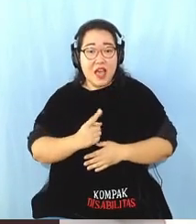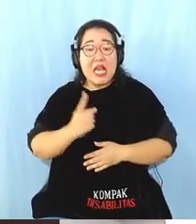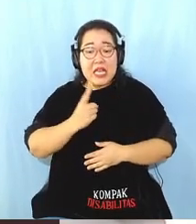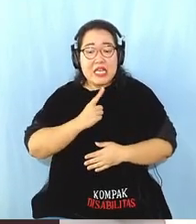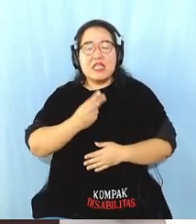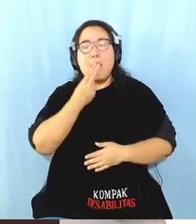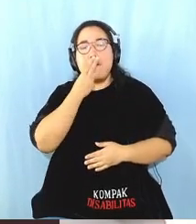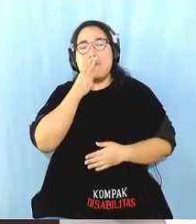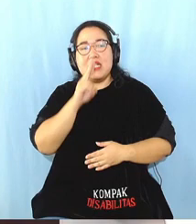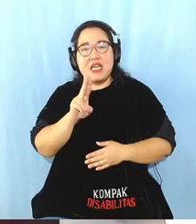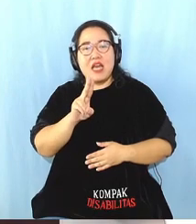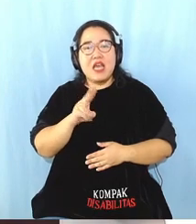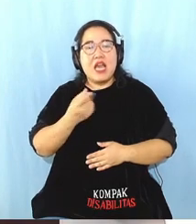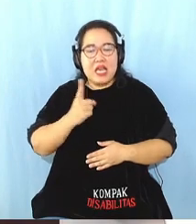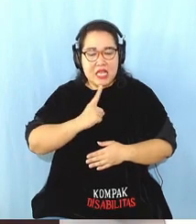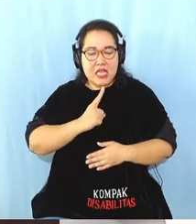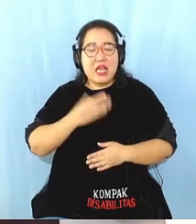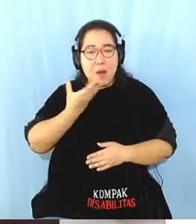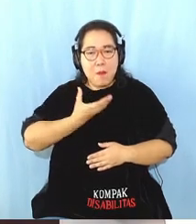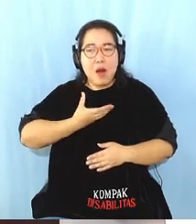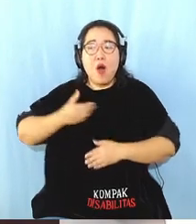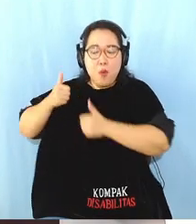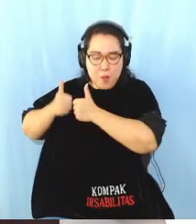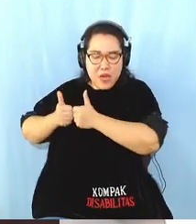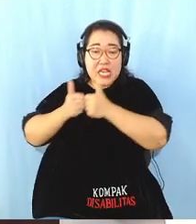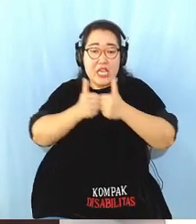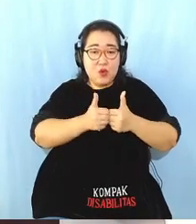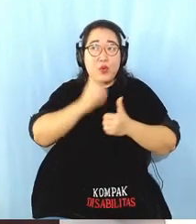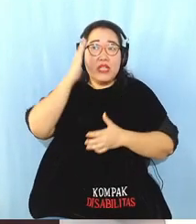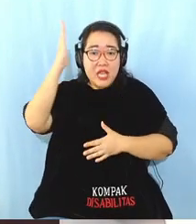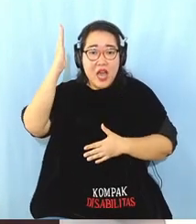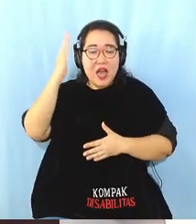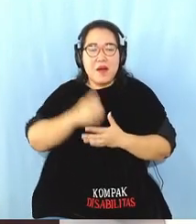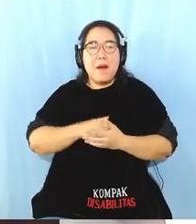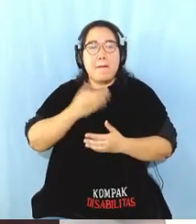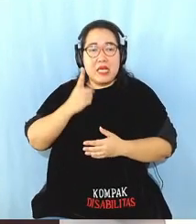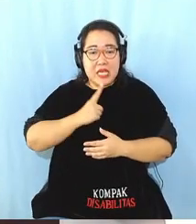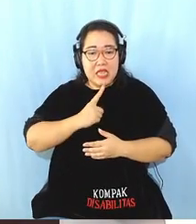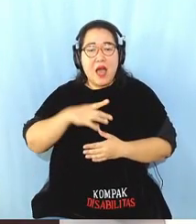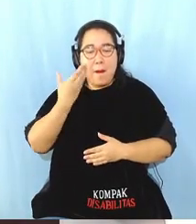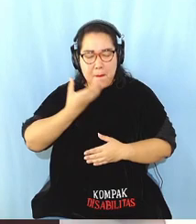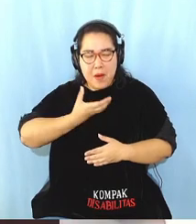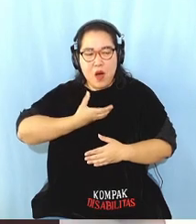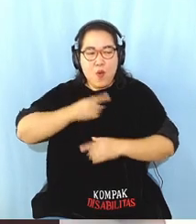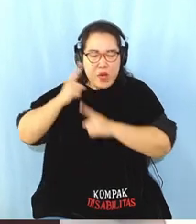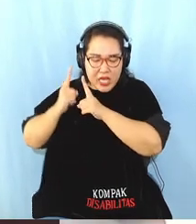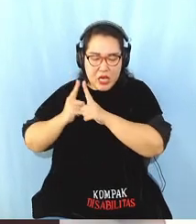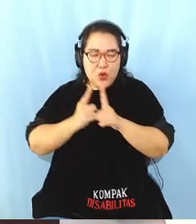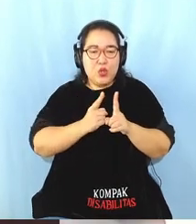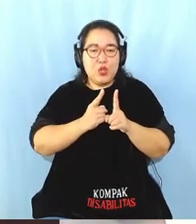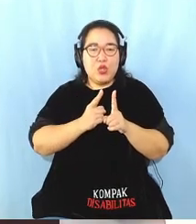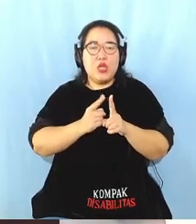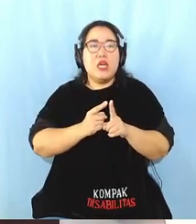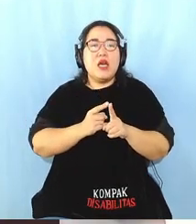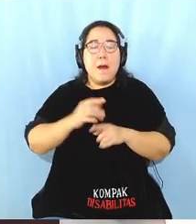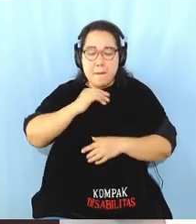mengikutinya. Artinya kita mau ikut bersama Yesus. Dalam keadaan